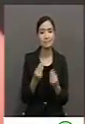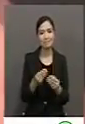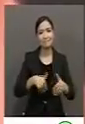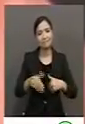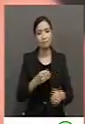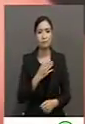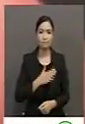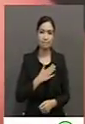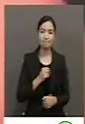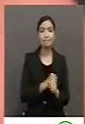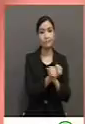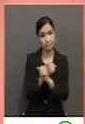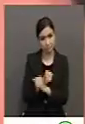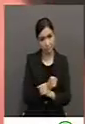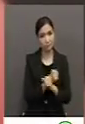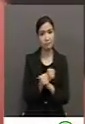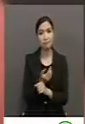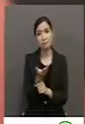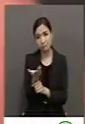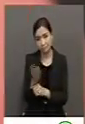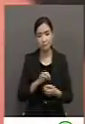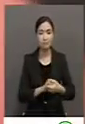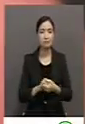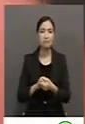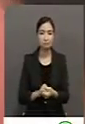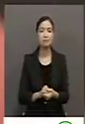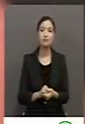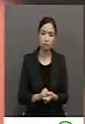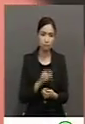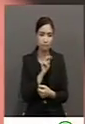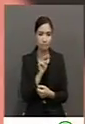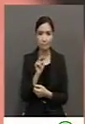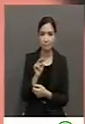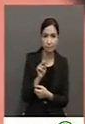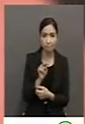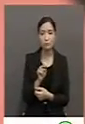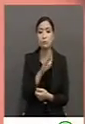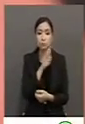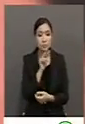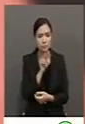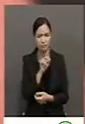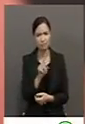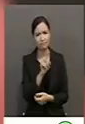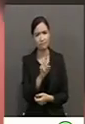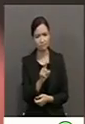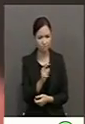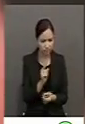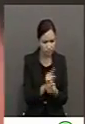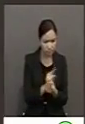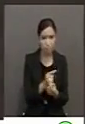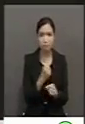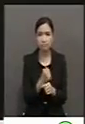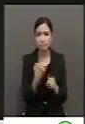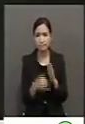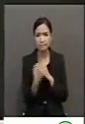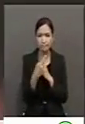เกิดความอุ่นใจและปลอดภัยขอความร่วมมือกับทุกฝ่ายนะคะร่วมกันเป็นหูเป็นตาหากพบวัตถุต้องสงสัยหรือว่าเบาะแสการ